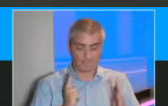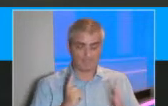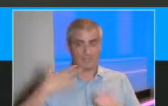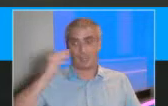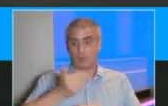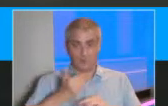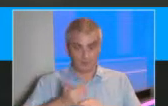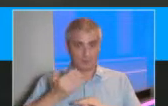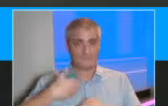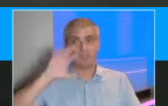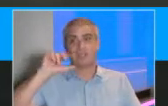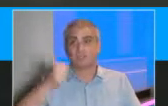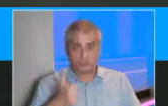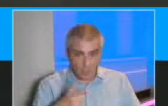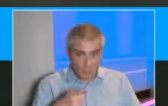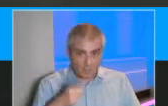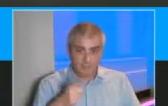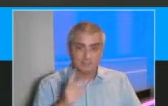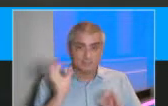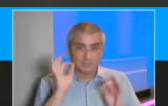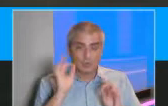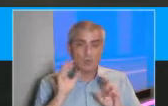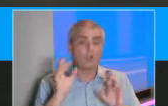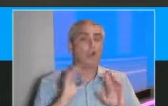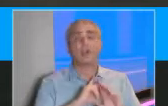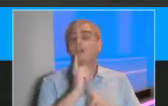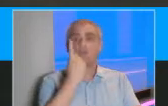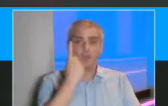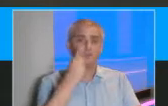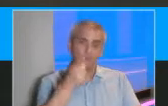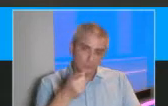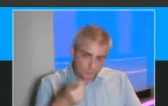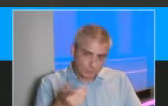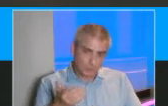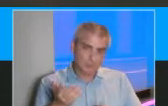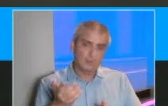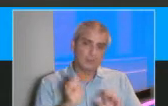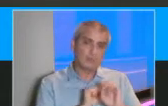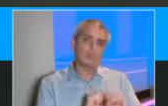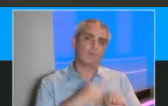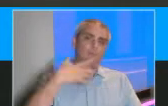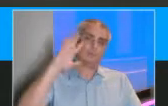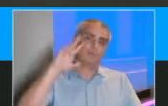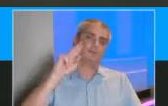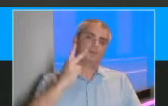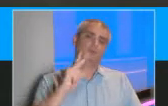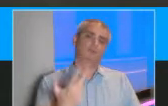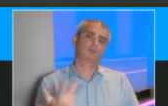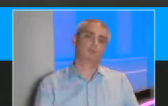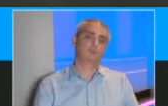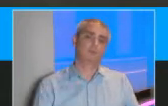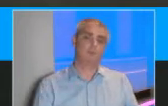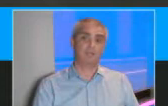בקריאה טרומית ובקריאה ראשונה, הסבירות הגבוהה ביותר היא שגם אתה תתמוך בה בקריאה שנייה